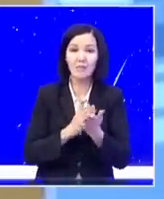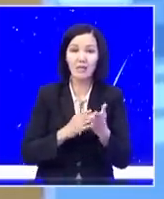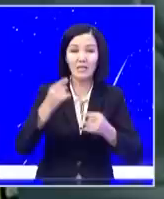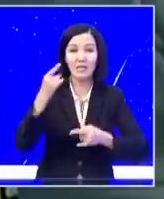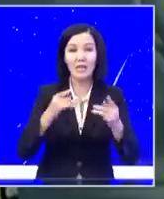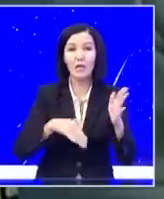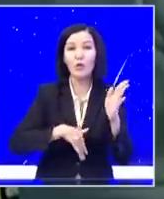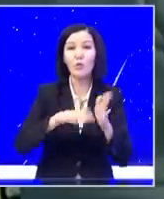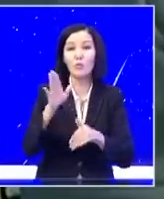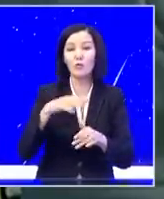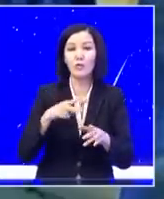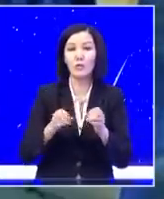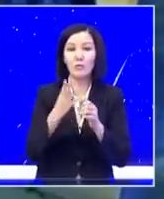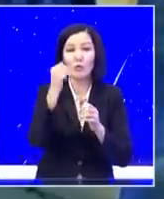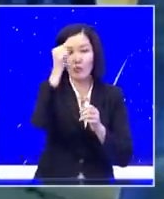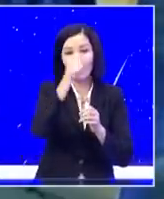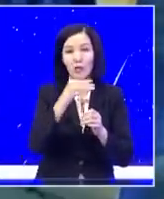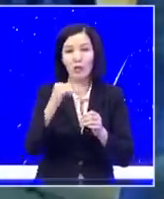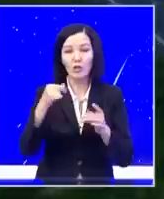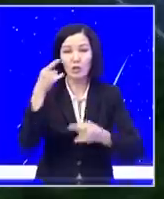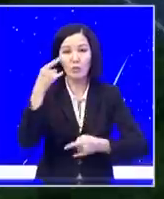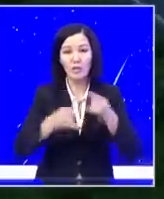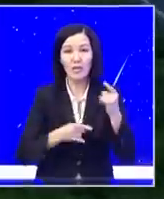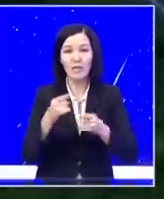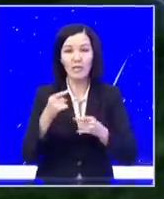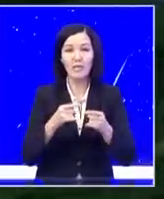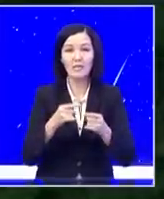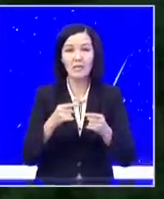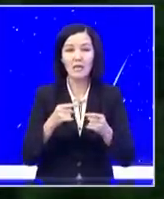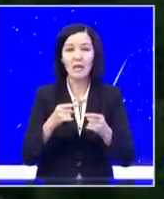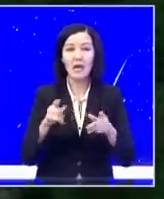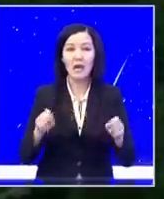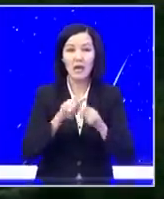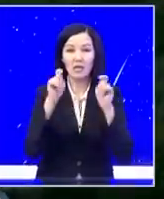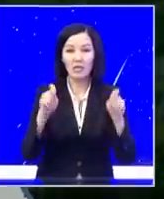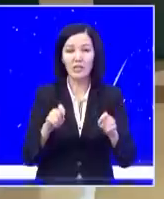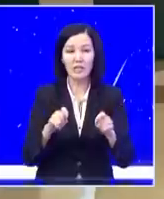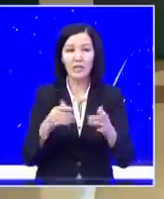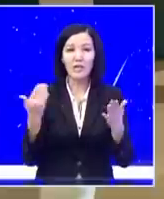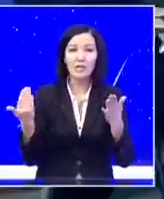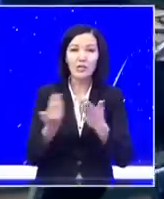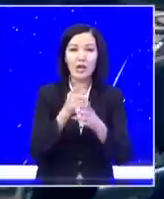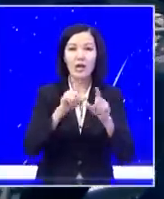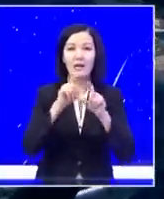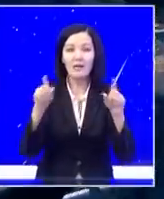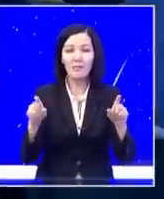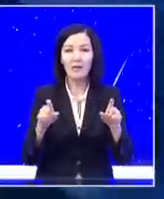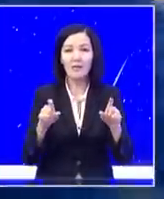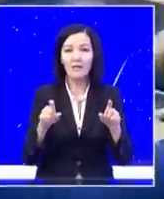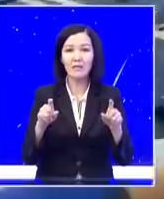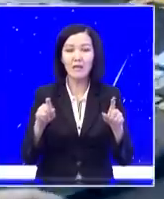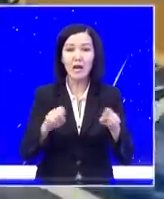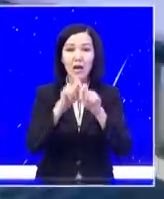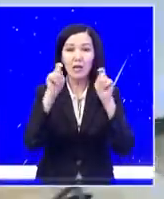арта түсті. 2015 жылы Жетісу телеарнасы қоныс тойын тойлады. Мына ғимаратты осының бой